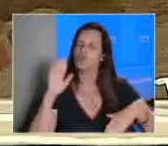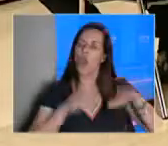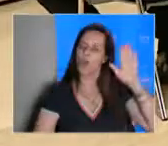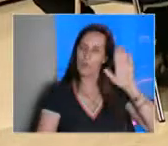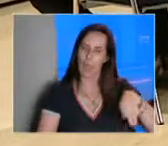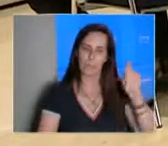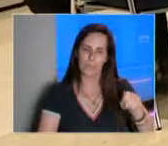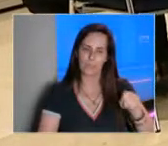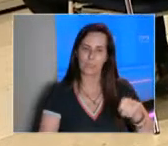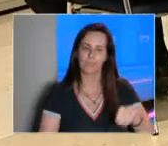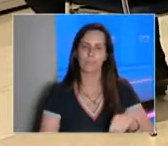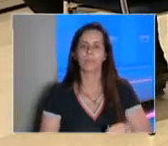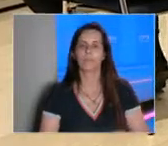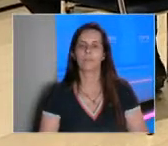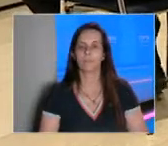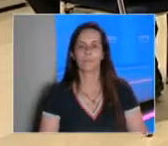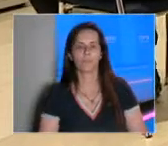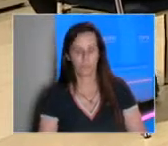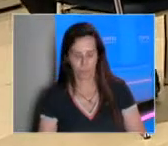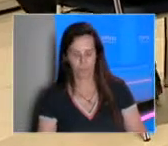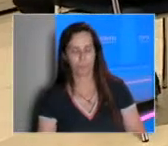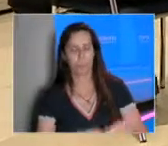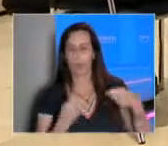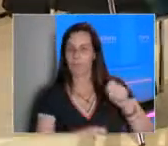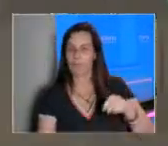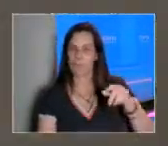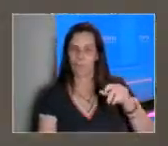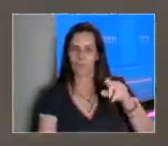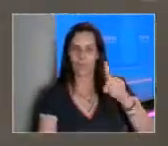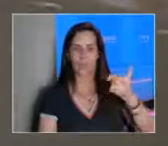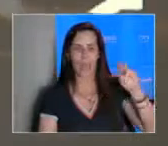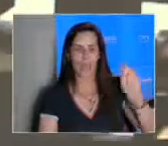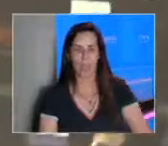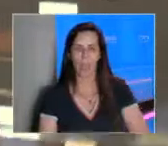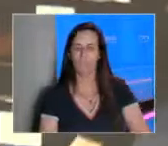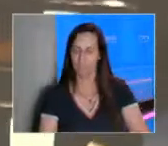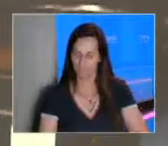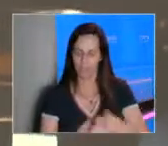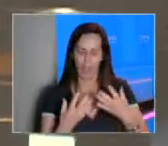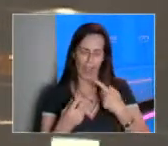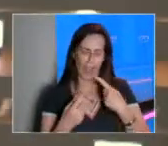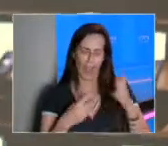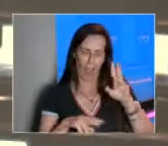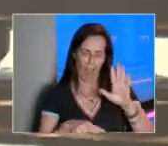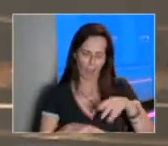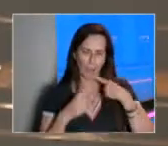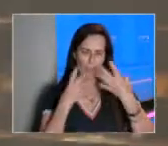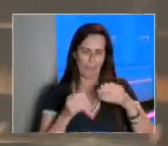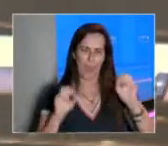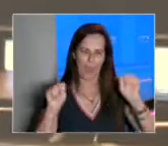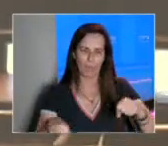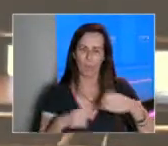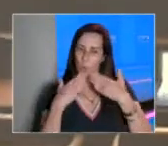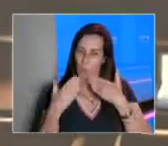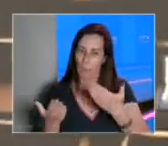גם בכנסת, רוב פרלמנטרי. חבר הכנסת עוזי דיין מהליכוד, אנחנו עוד נמשיך לדבר רבות על נושא החלת הריבונות. תודה רבה לך שהצטרפת אלינו